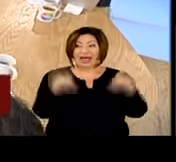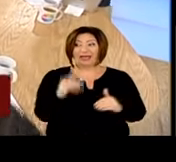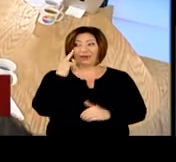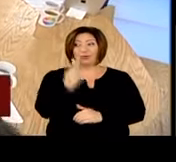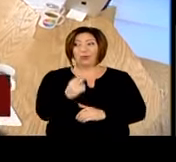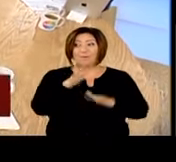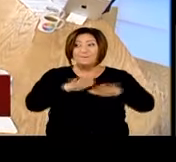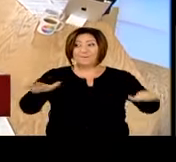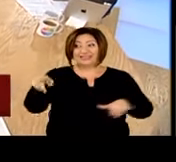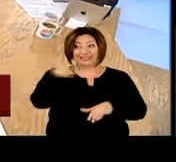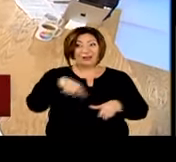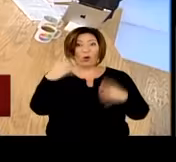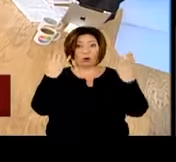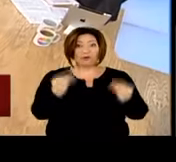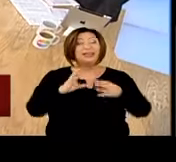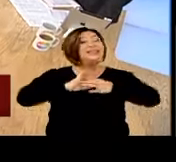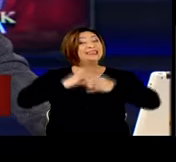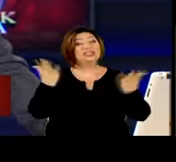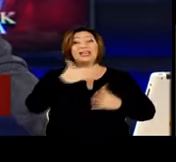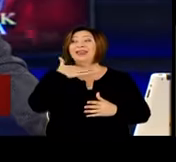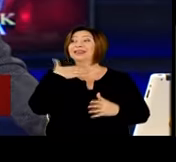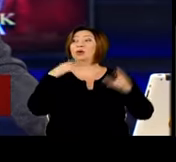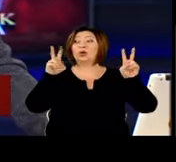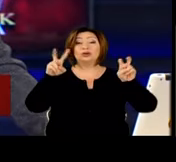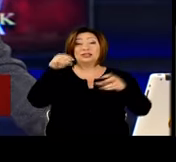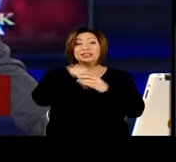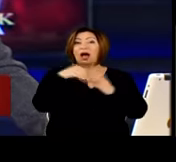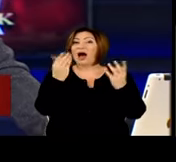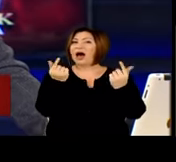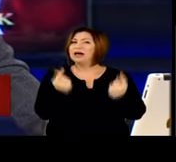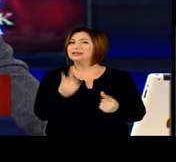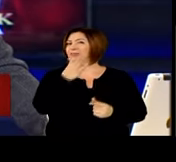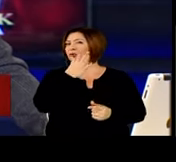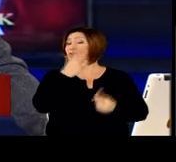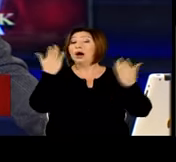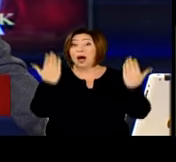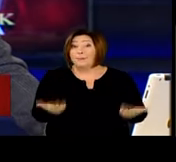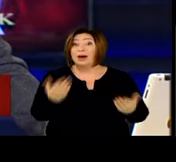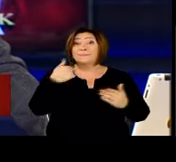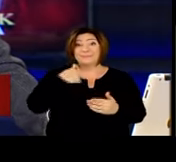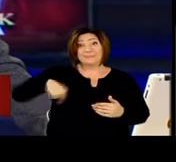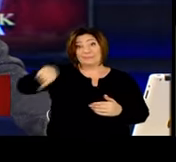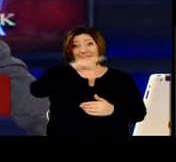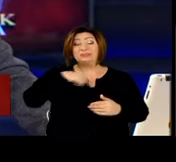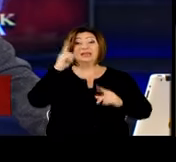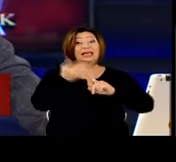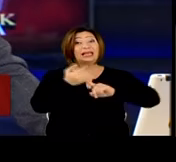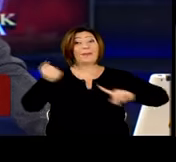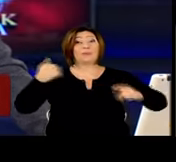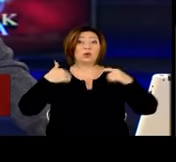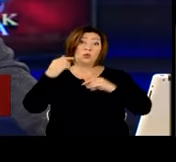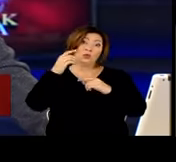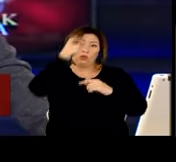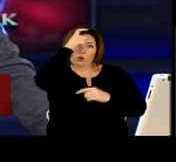getiriyor masada olunca. Niçin et konusunda bu kadar az şey biliyoruz? Halbuki biz bir kebap